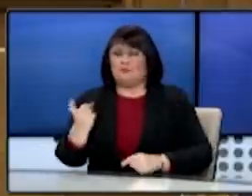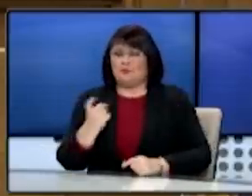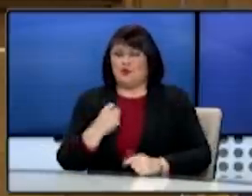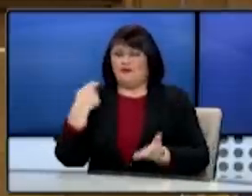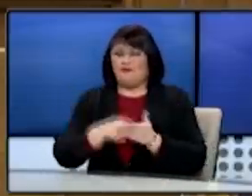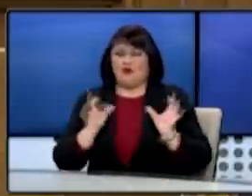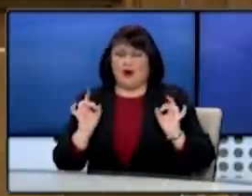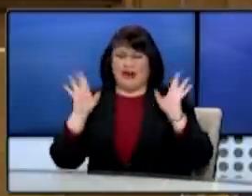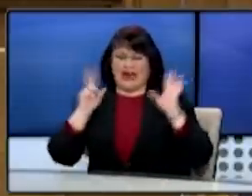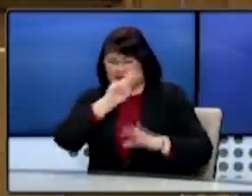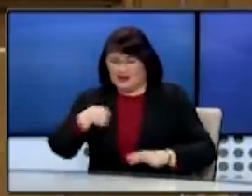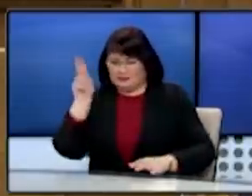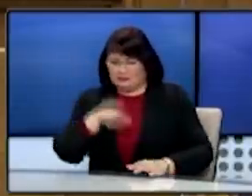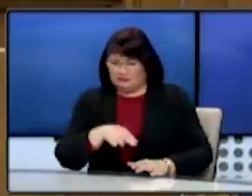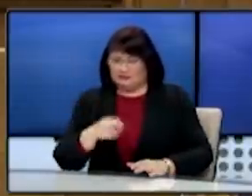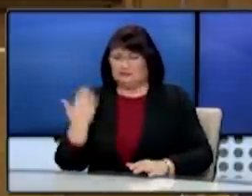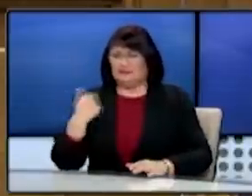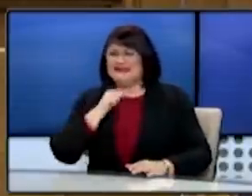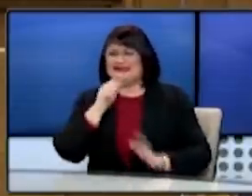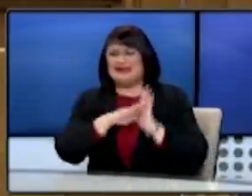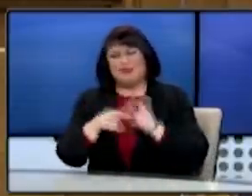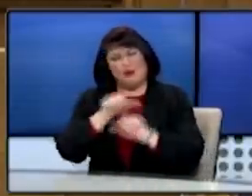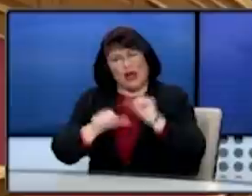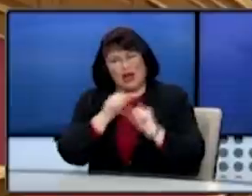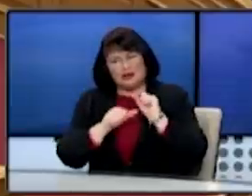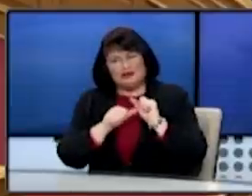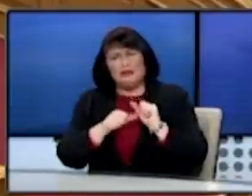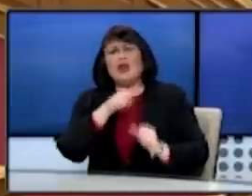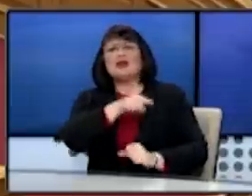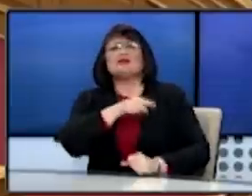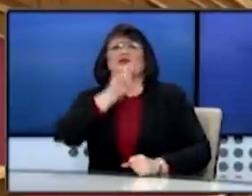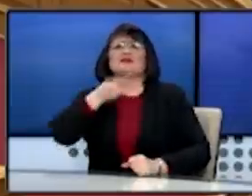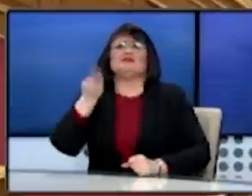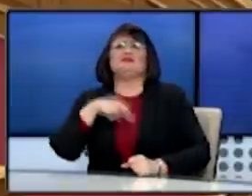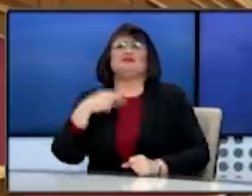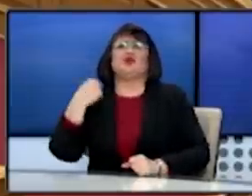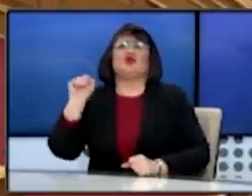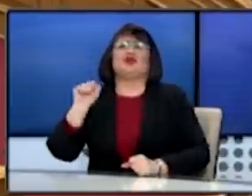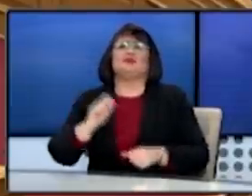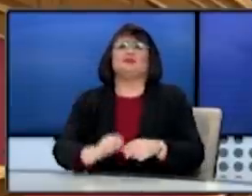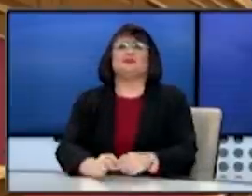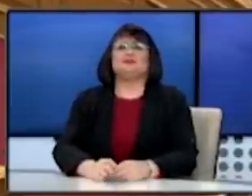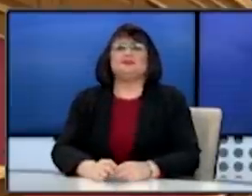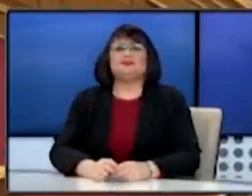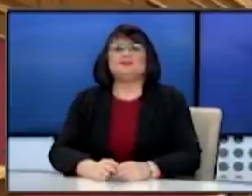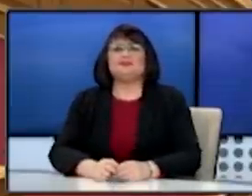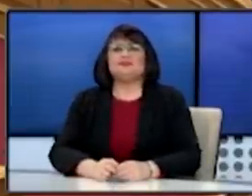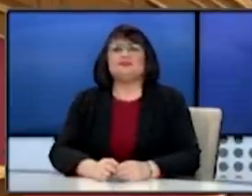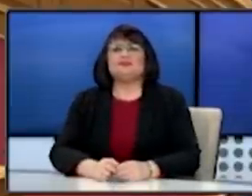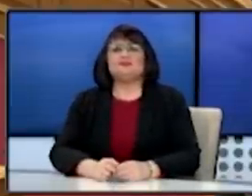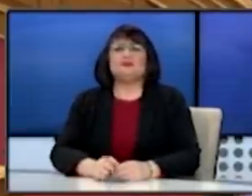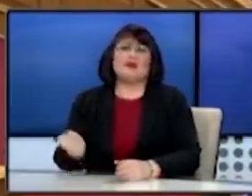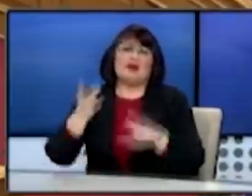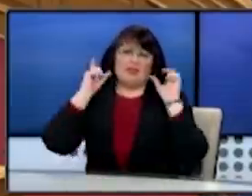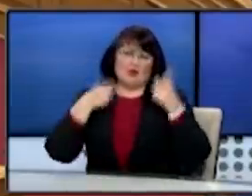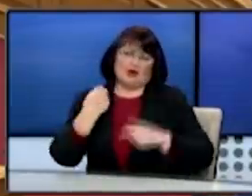προκλητική φοροαπαλλαγή στην πρόσφατη συνταγματική αναθεώρηση, την απορρίψατε όλοι σας. Και εσείς της Νέας Δημοκρατίας,